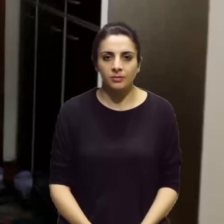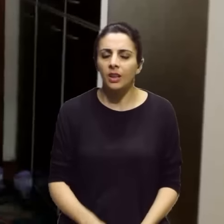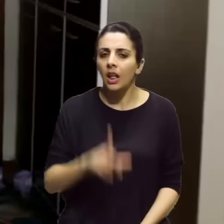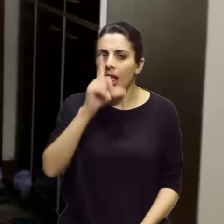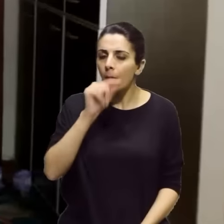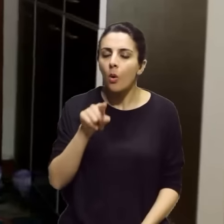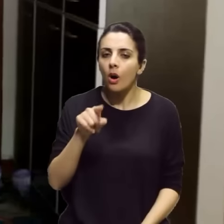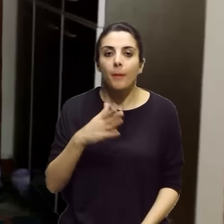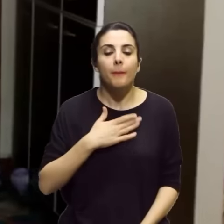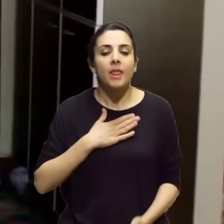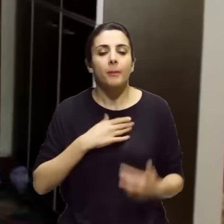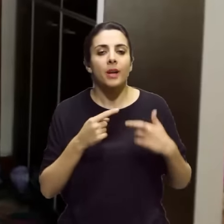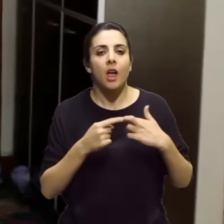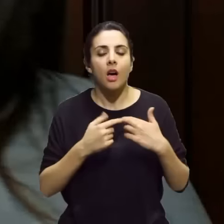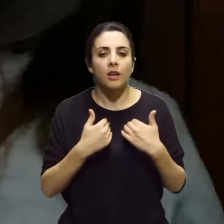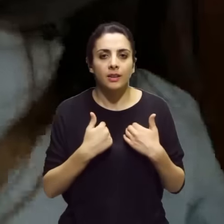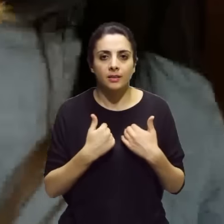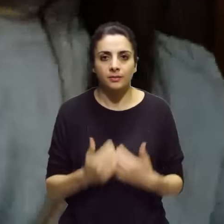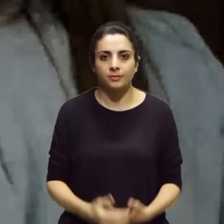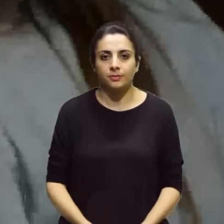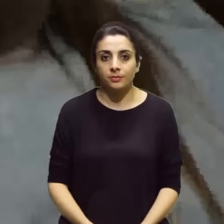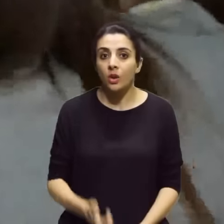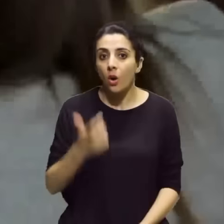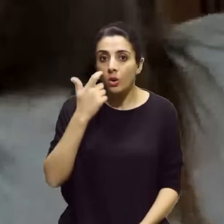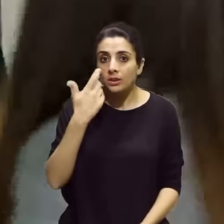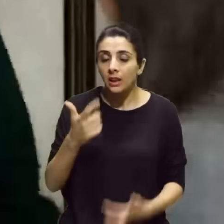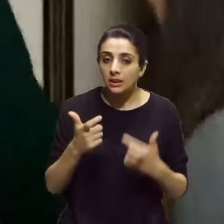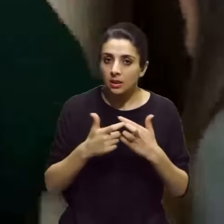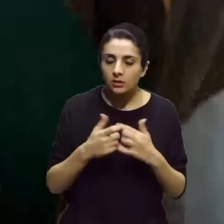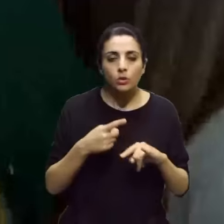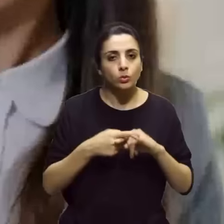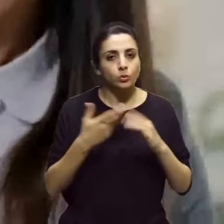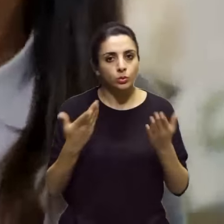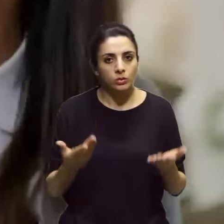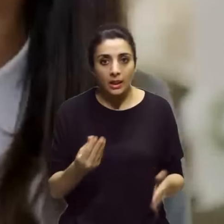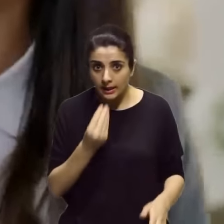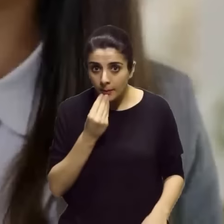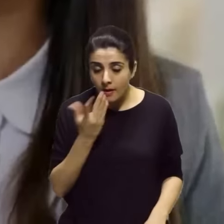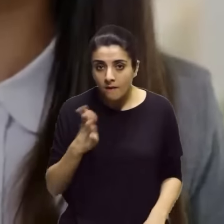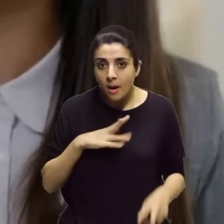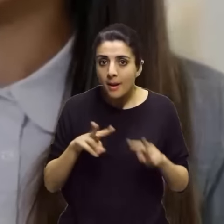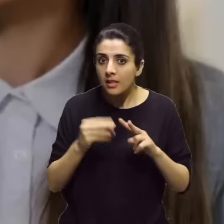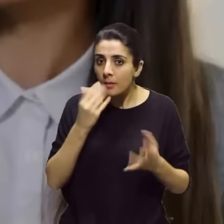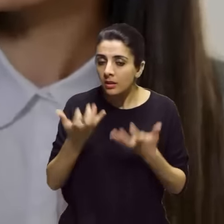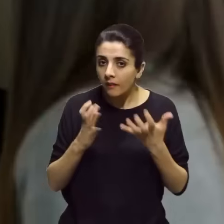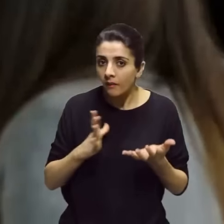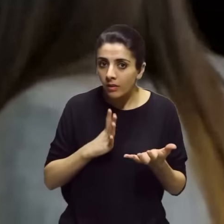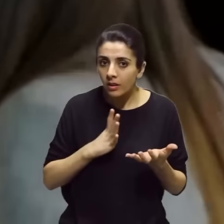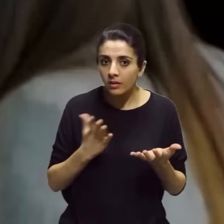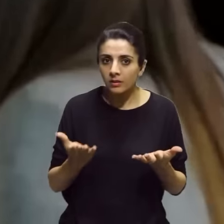Kim ama? Benim Reyhan. Hoş geldin Reyhan. Hoş bulduk. Yemek yiyoruz, Melda yemekler